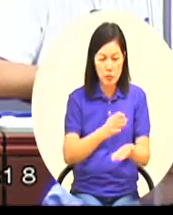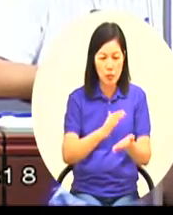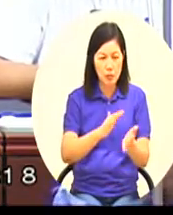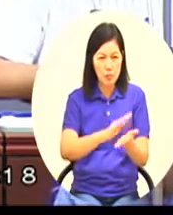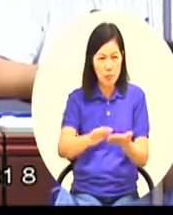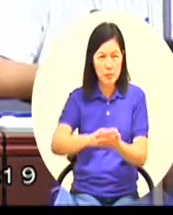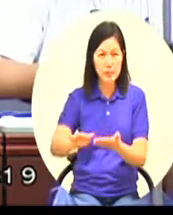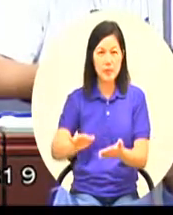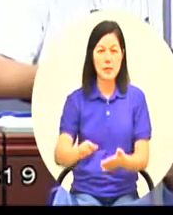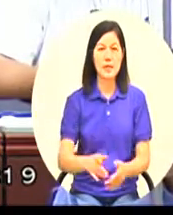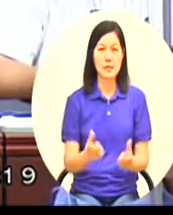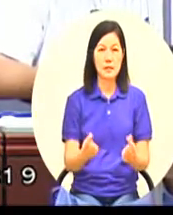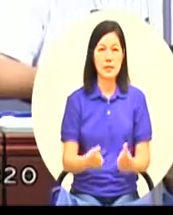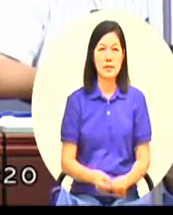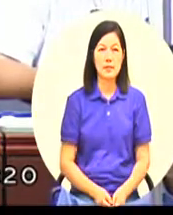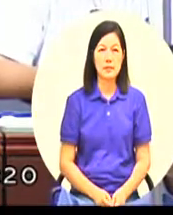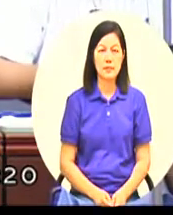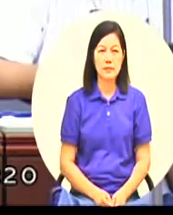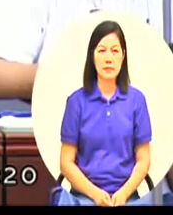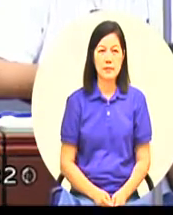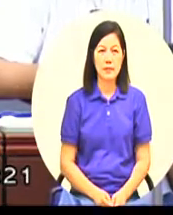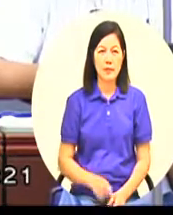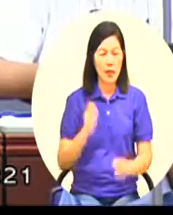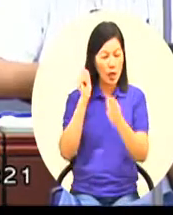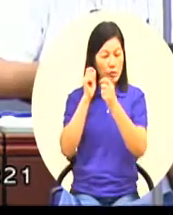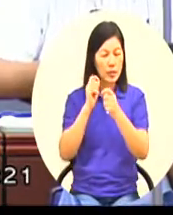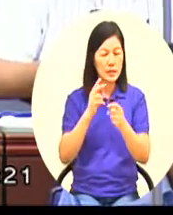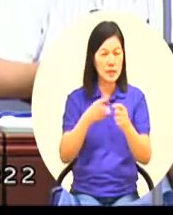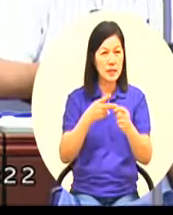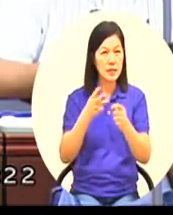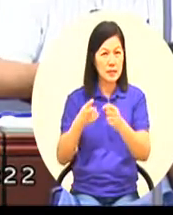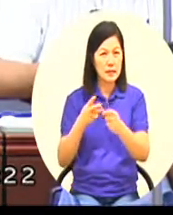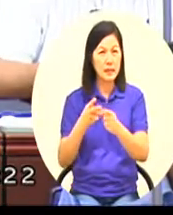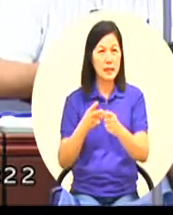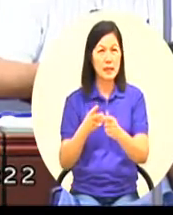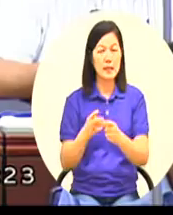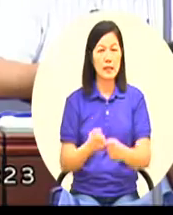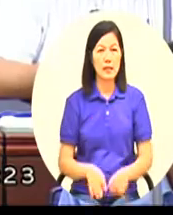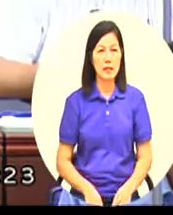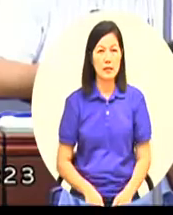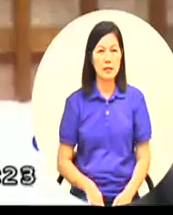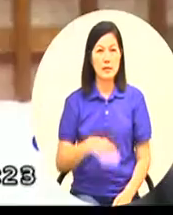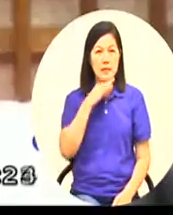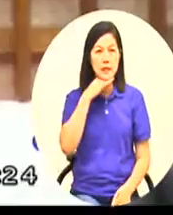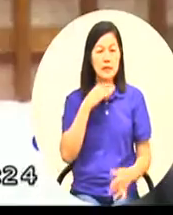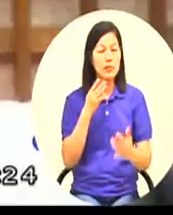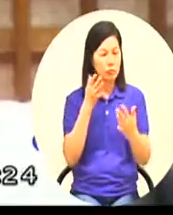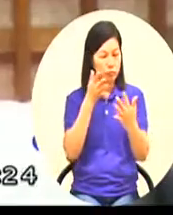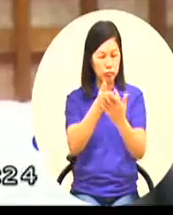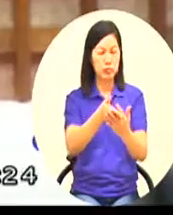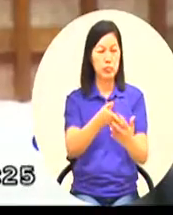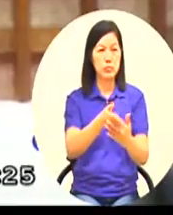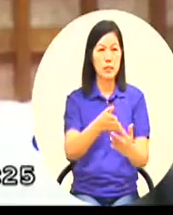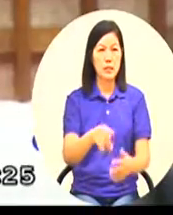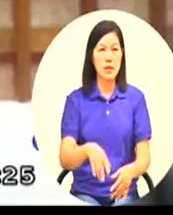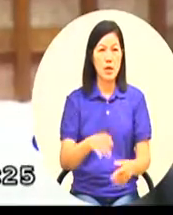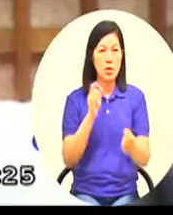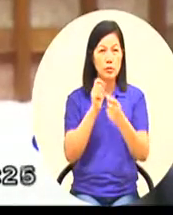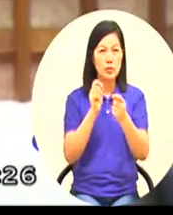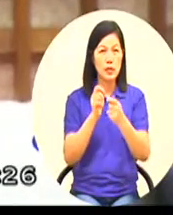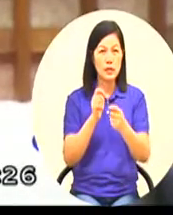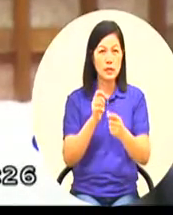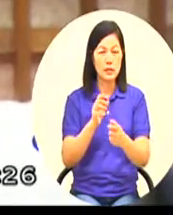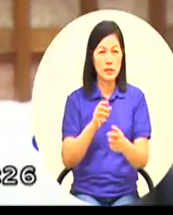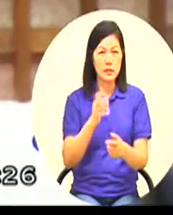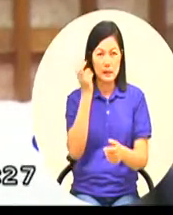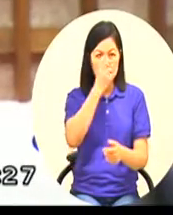年来，我刚刚跟那个大会有报告。 等一下，我插一句嘴好了，我请教你， 我们最近稽查到总